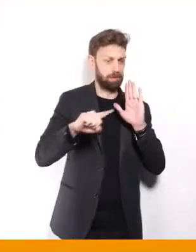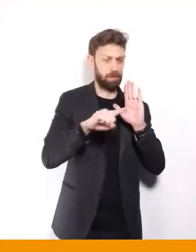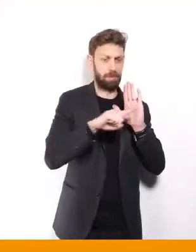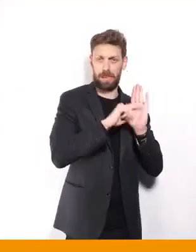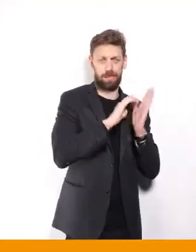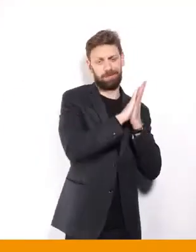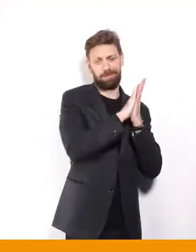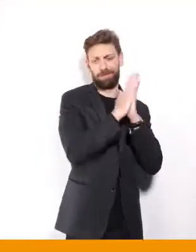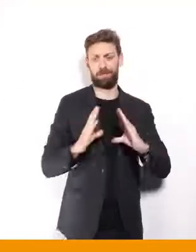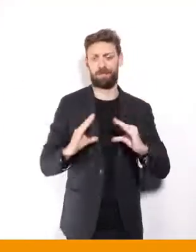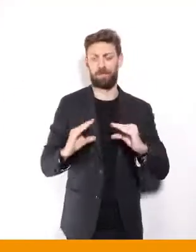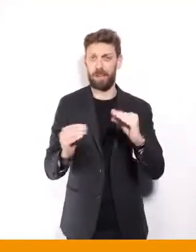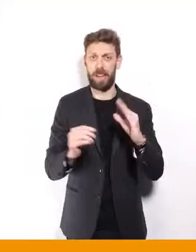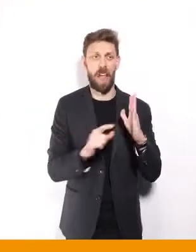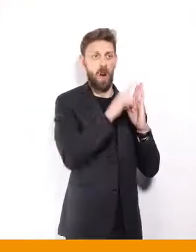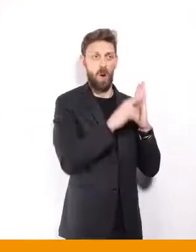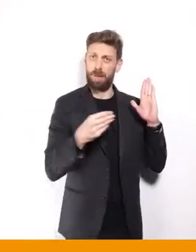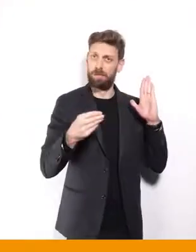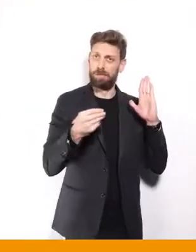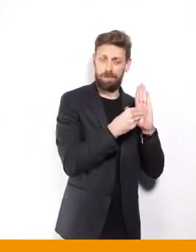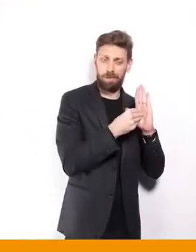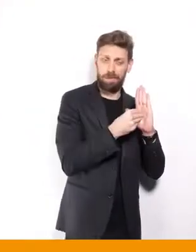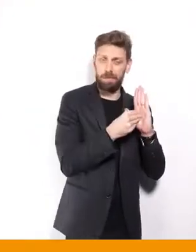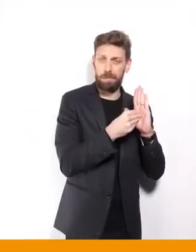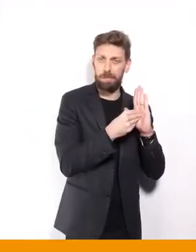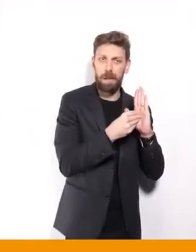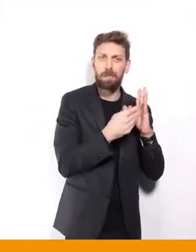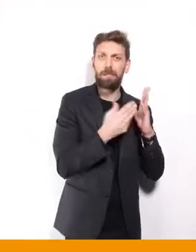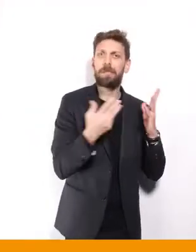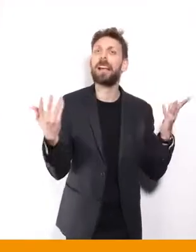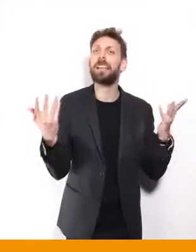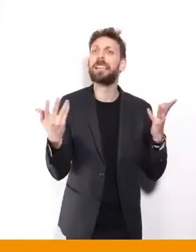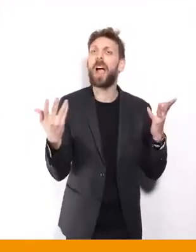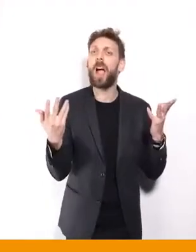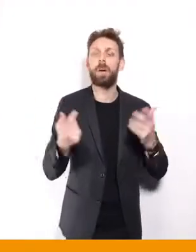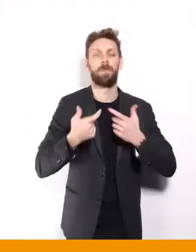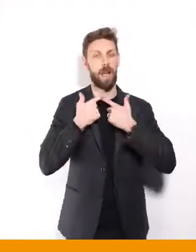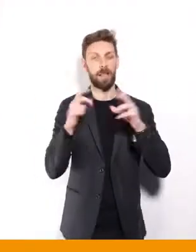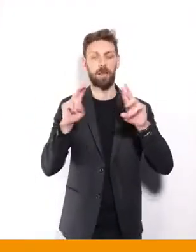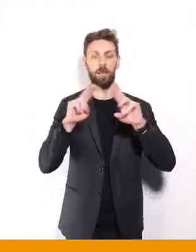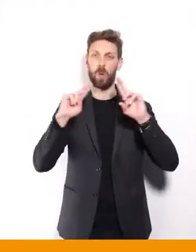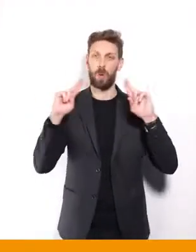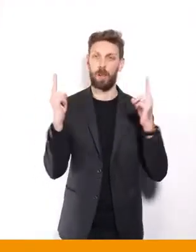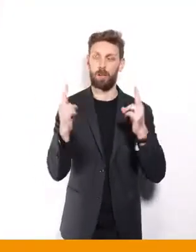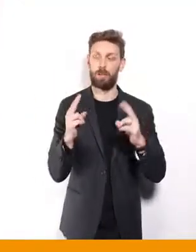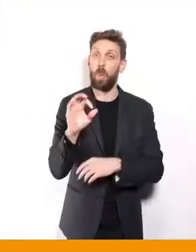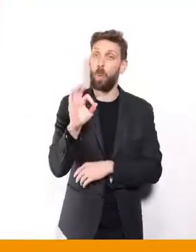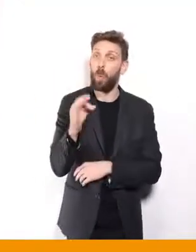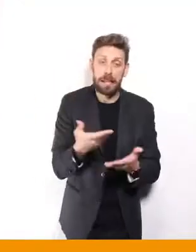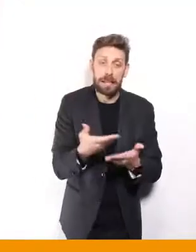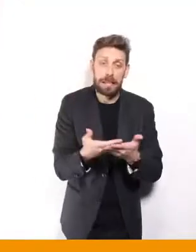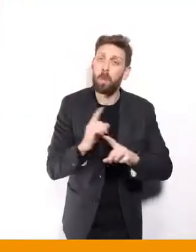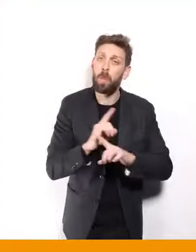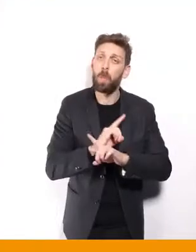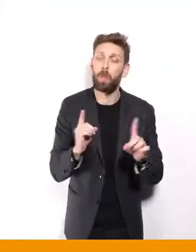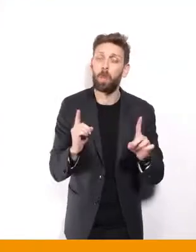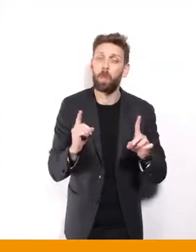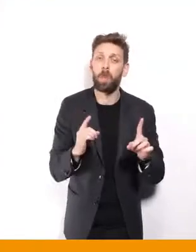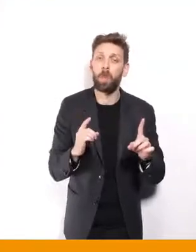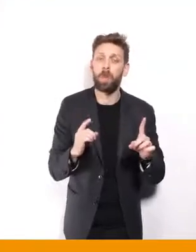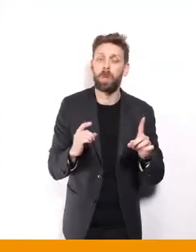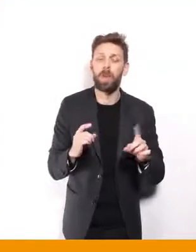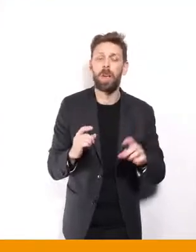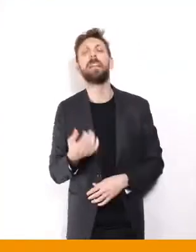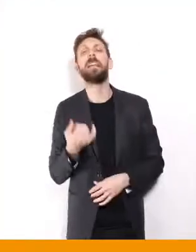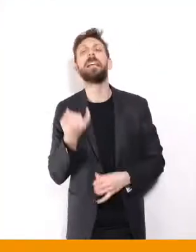par la loi, qui est l'accessibilité universelle, que c'est pas simple. Considérer que c'est simple et que ça va se